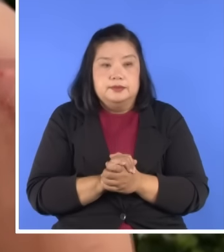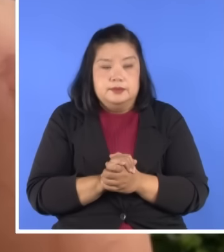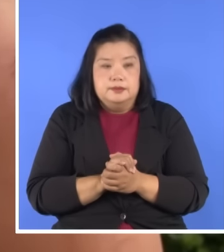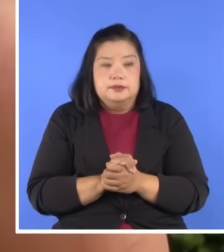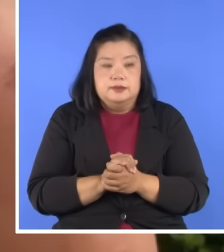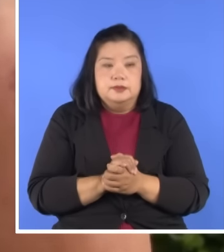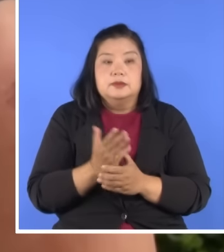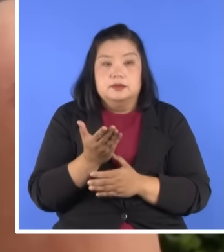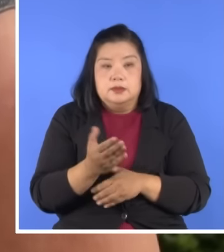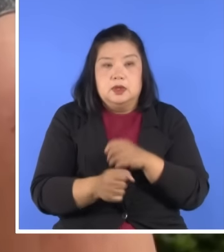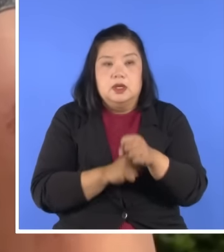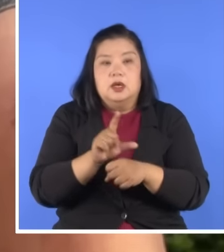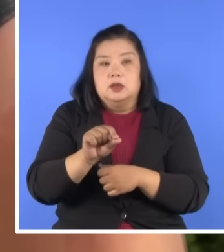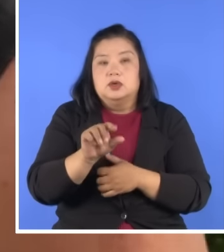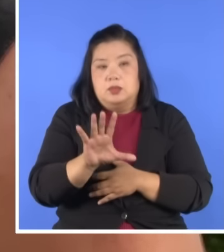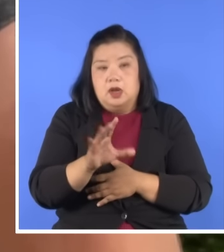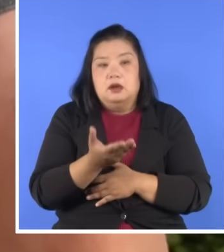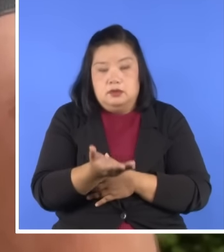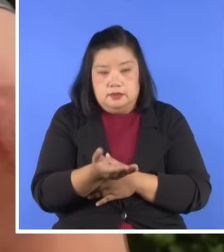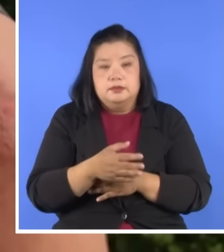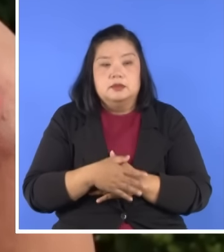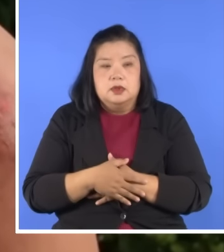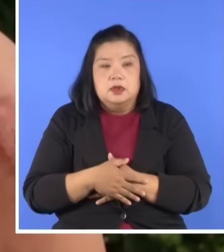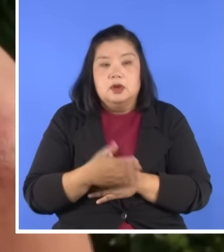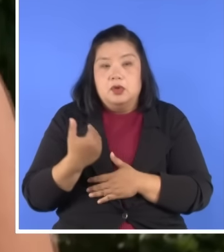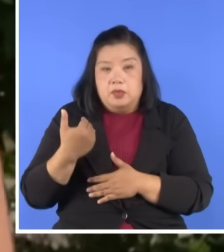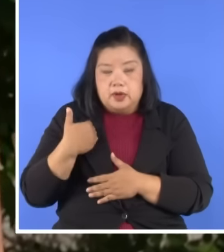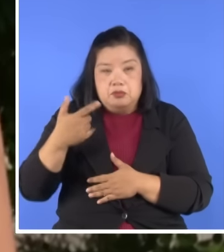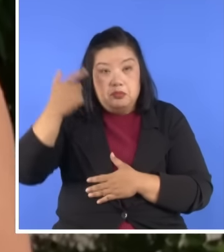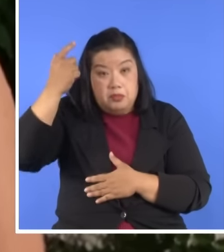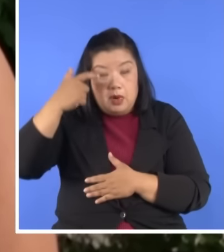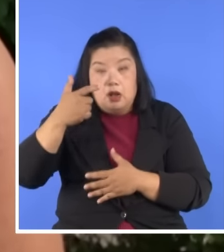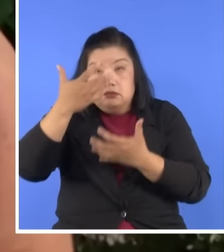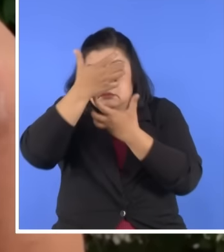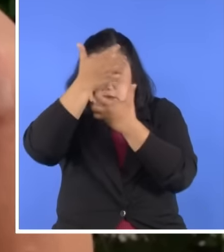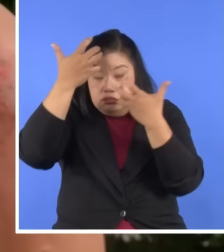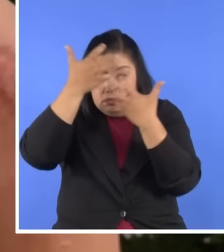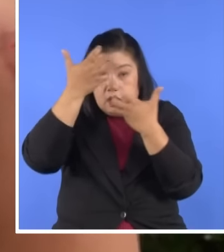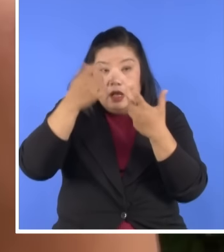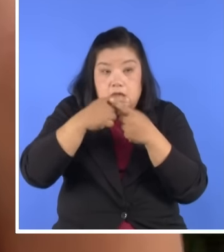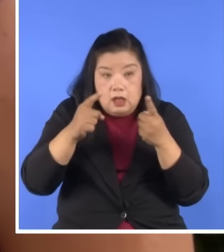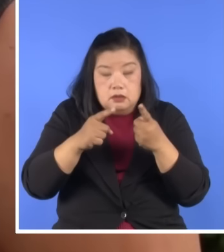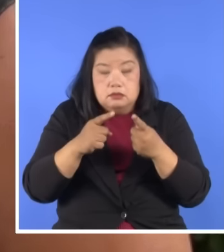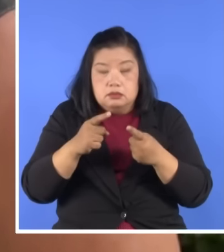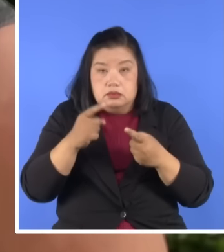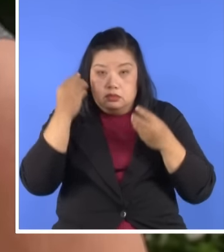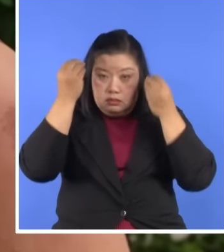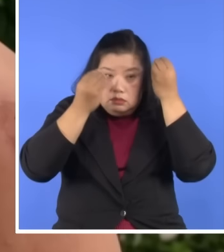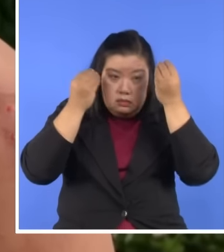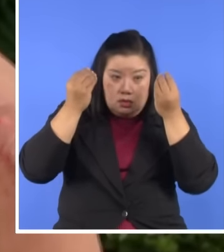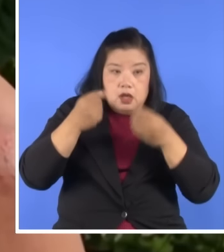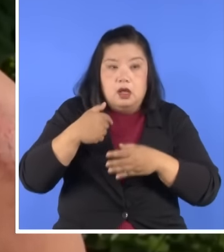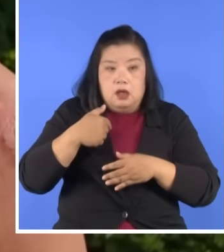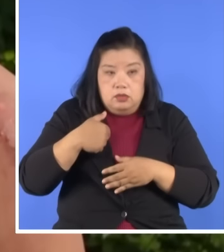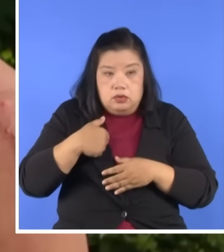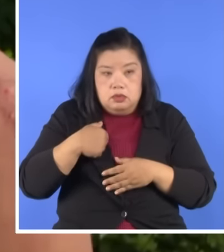รพีอายุ 25ปีเป็นคนไทยใหญ่อยู่ในอาการเมาแต่ก็ยังพอเล่าได้ว่าเขาปั่นจักรยานสี